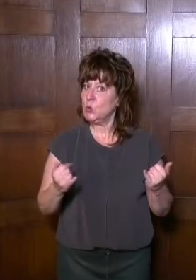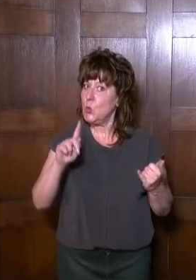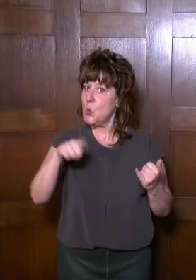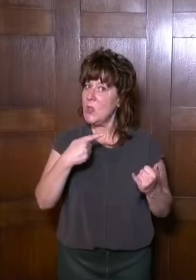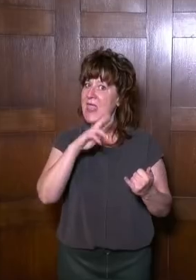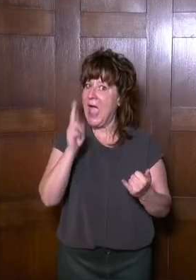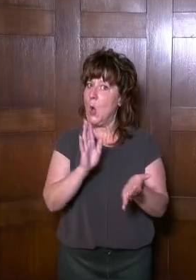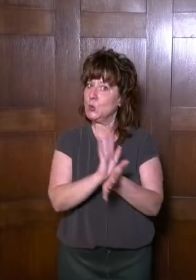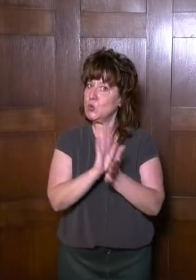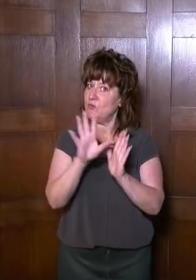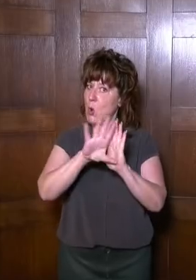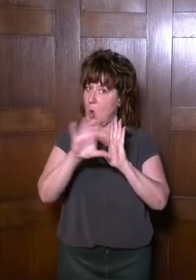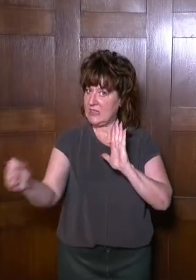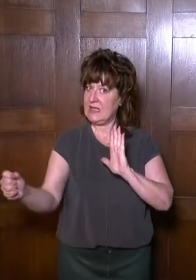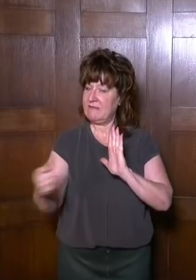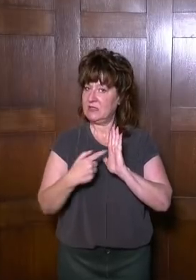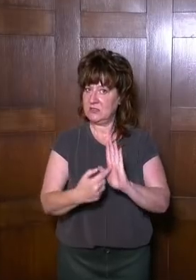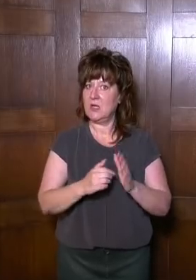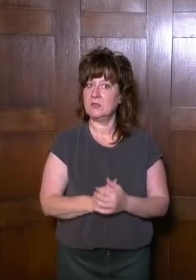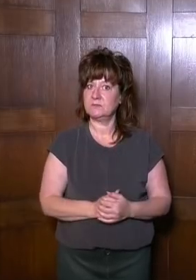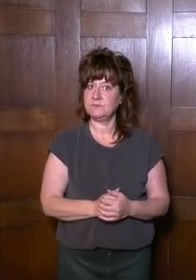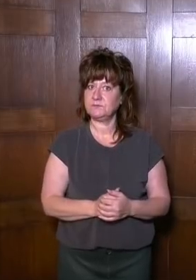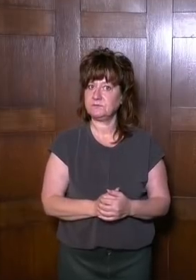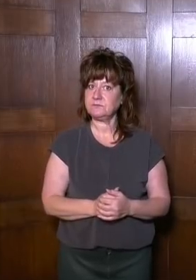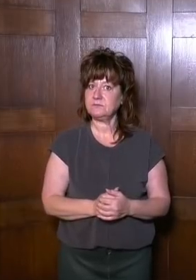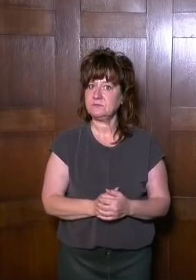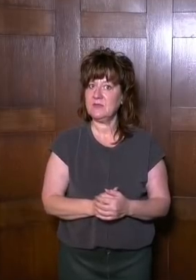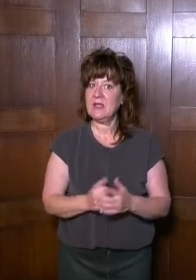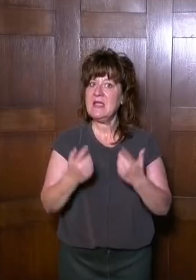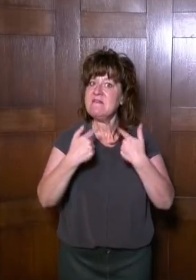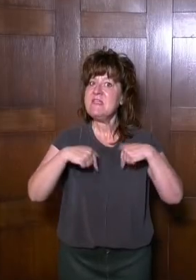ziehen. Wir haben in der Virologie